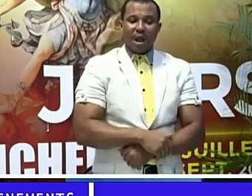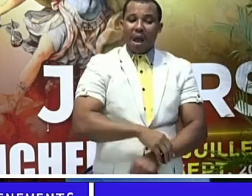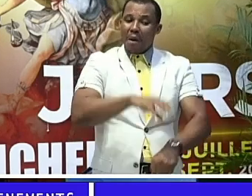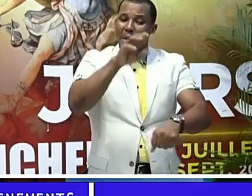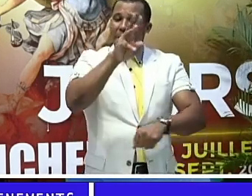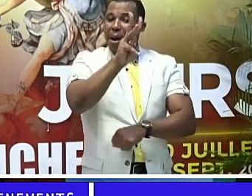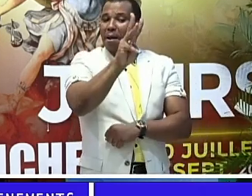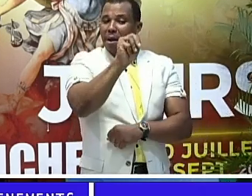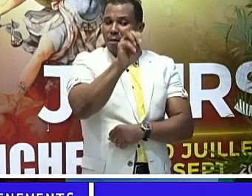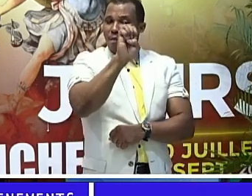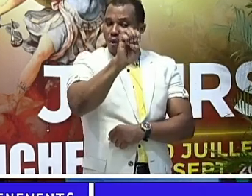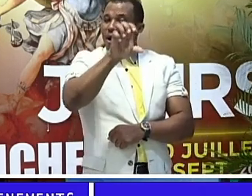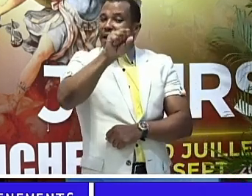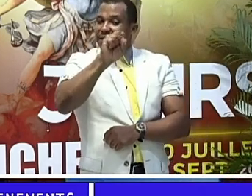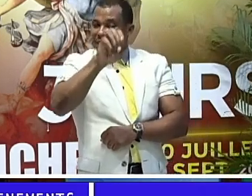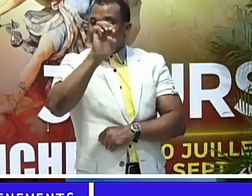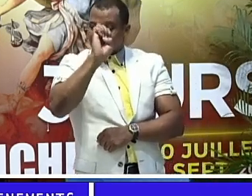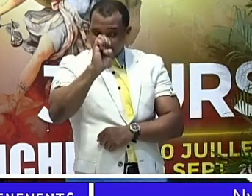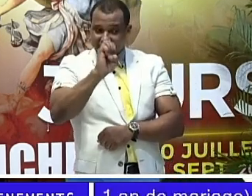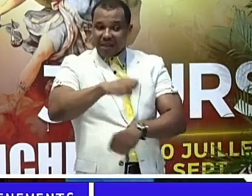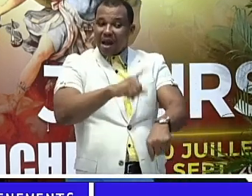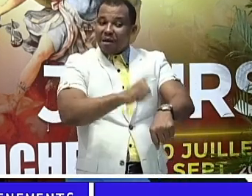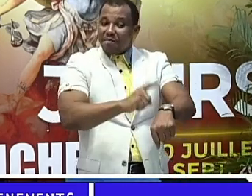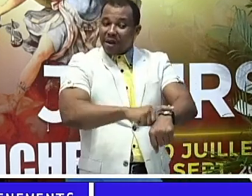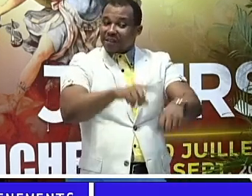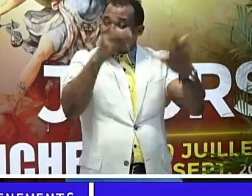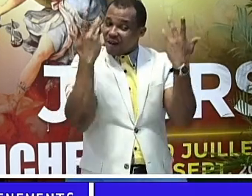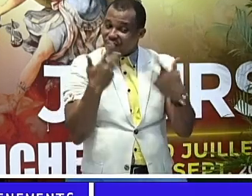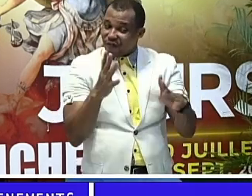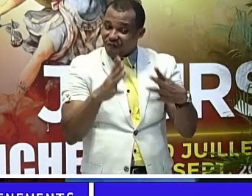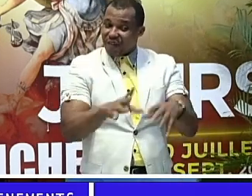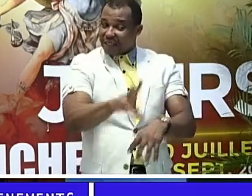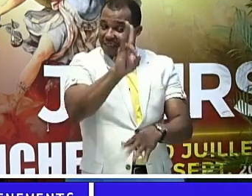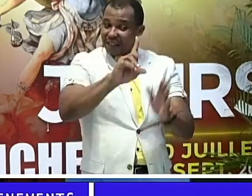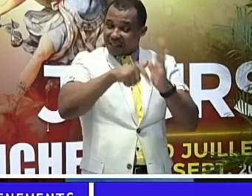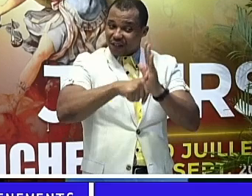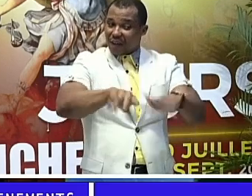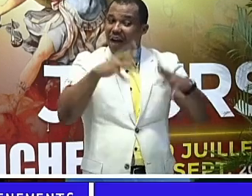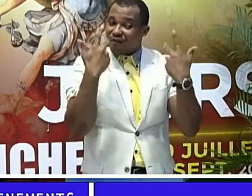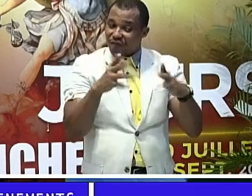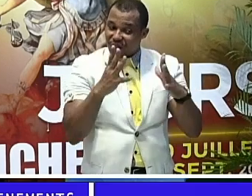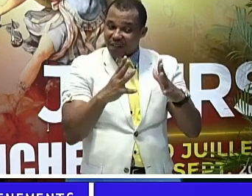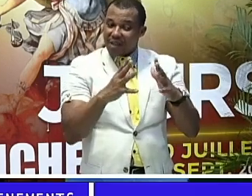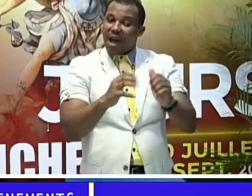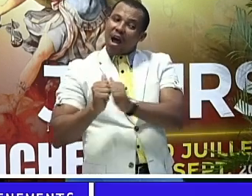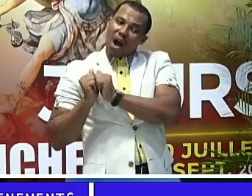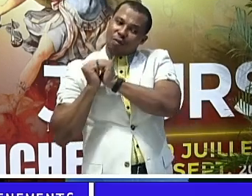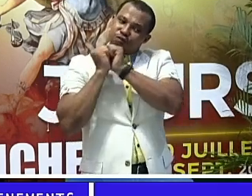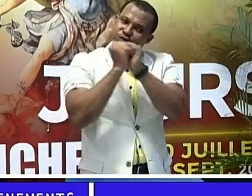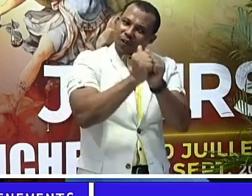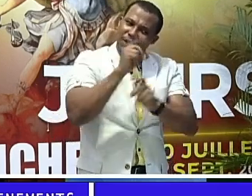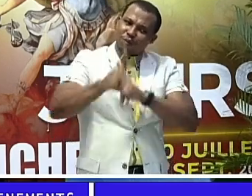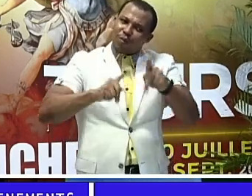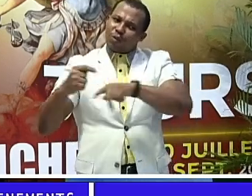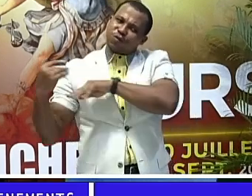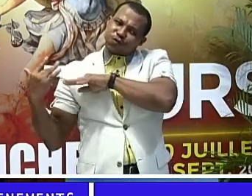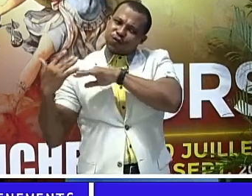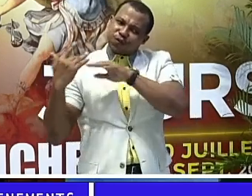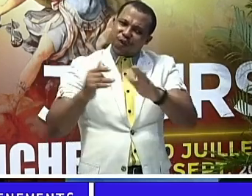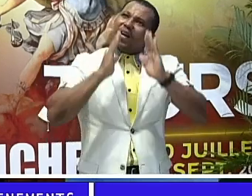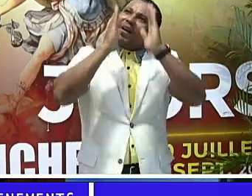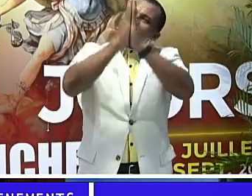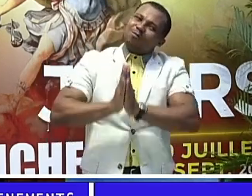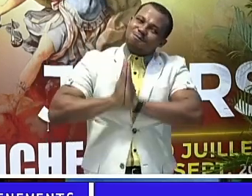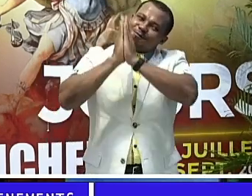prenons la rue, on a la prière avec thème. Ensemble avec moi, Marie, on la prière pour la paix capable